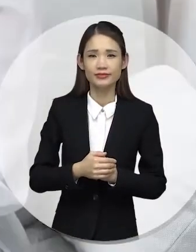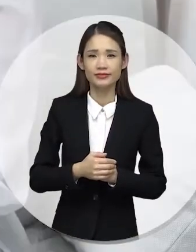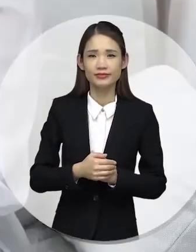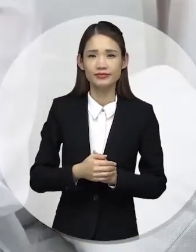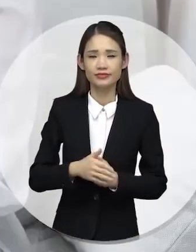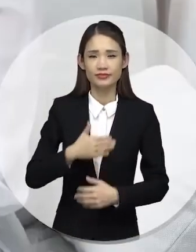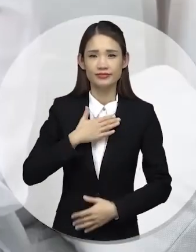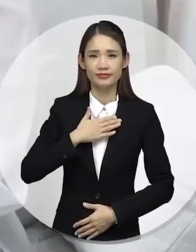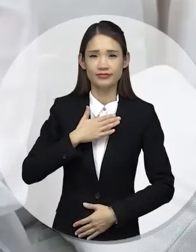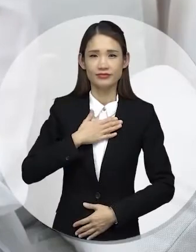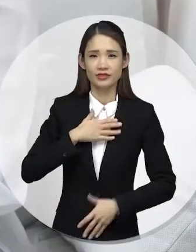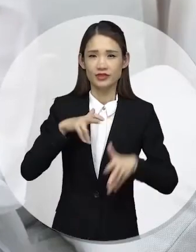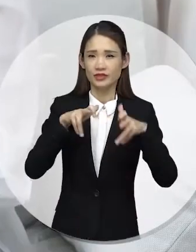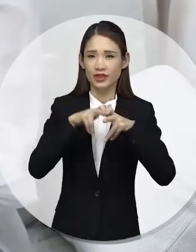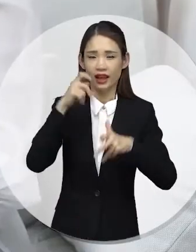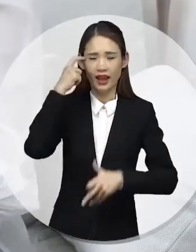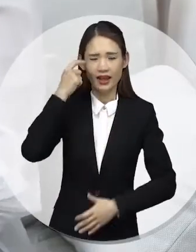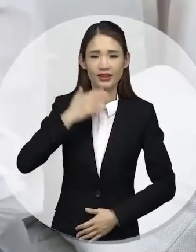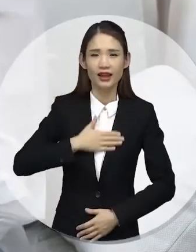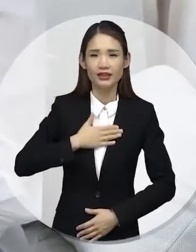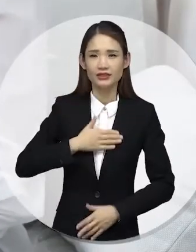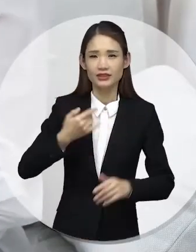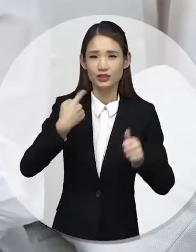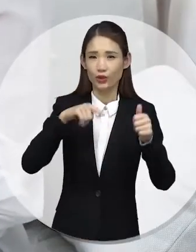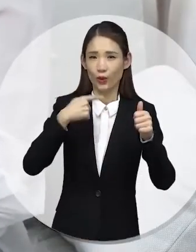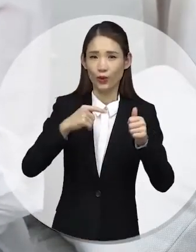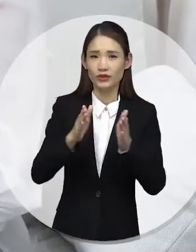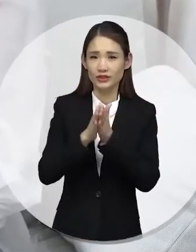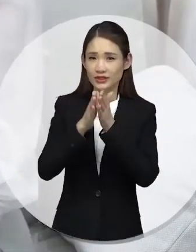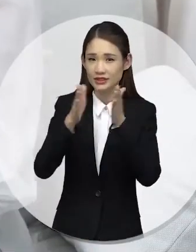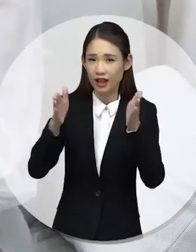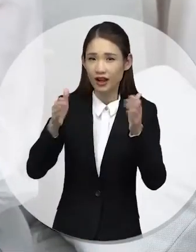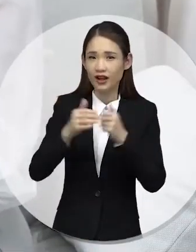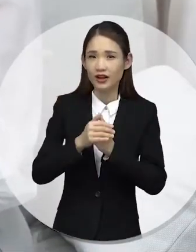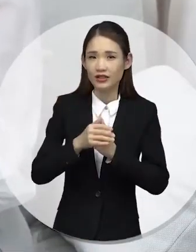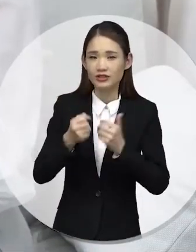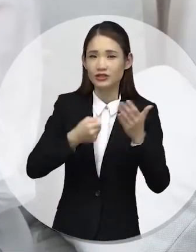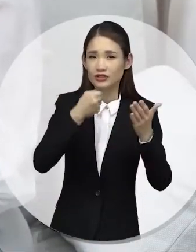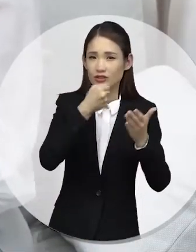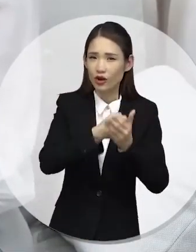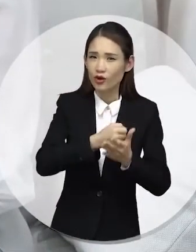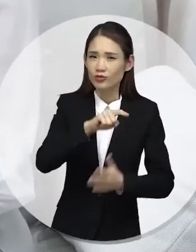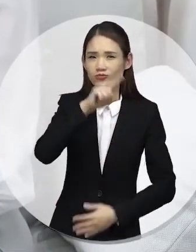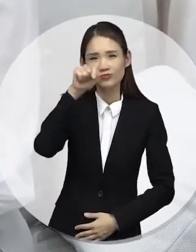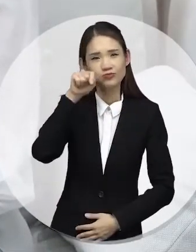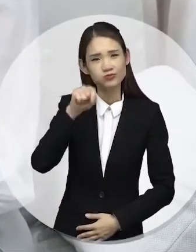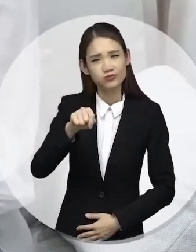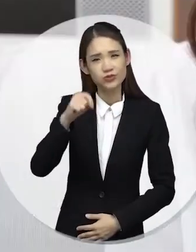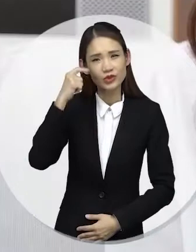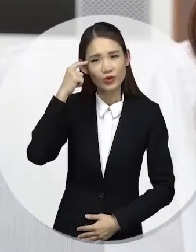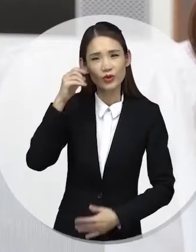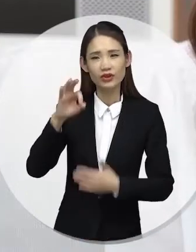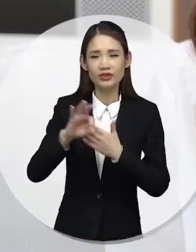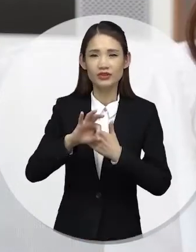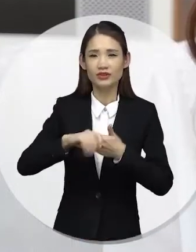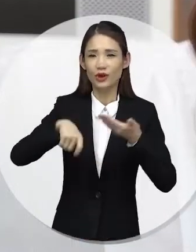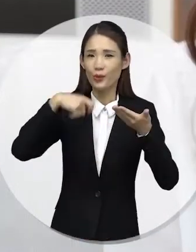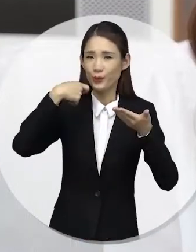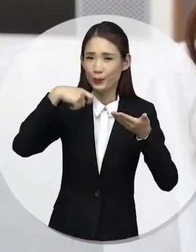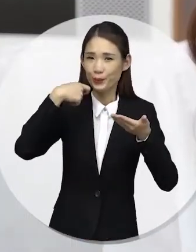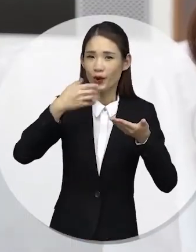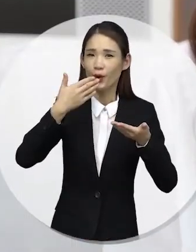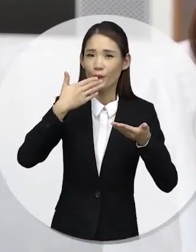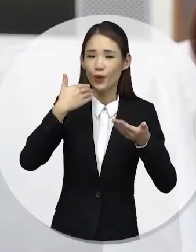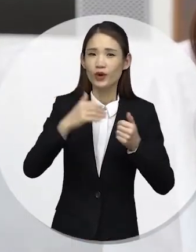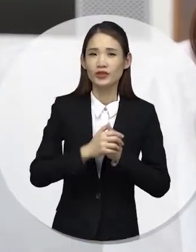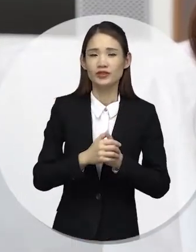있을까요? 저는 장애인식 개선 교육의 시작점을 굳이나 정해야 될까 싶습니다. 왜냐하면 밥을